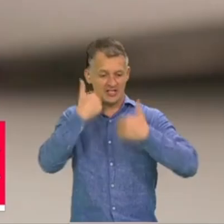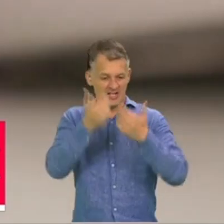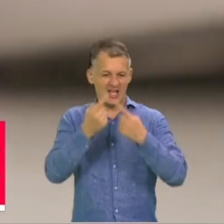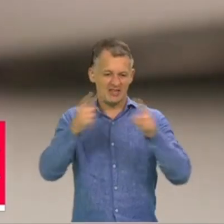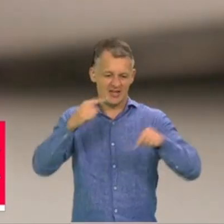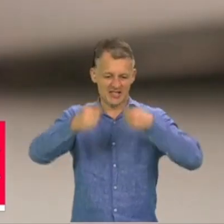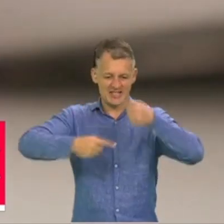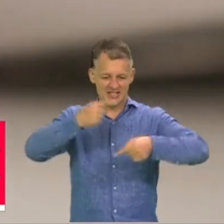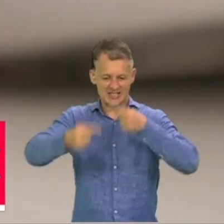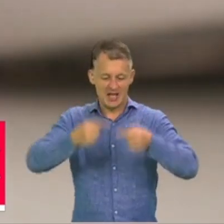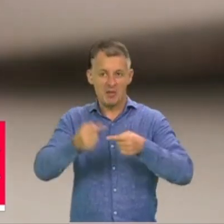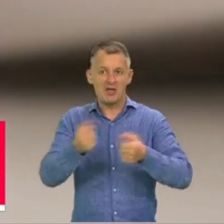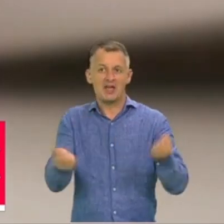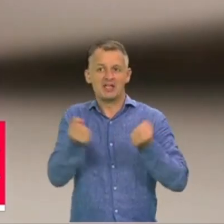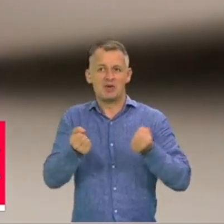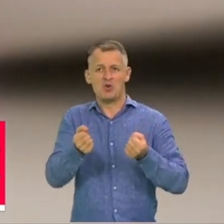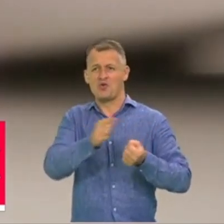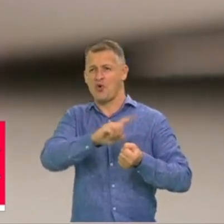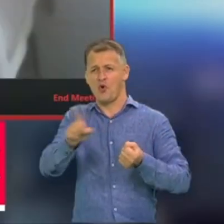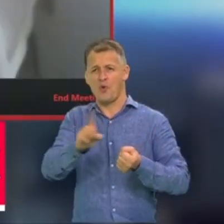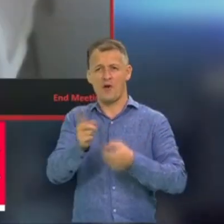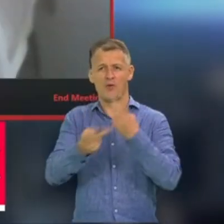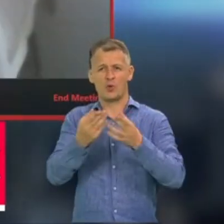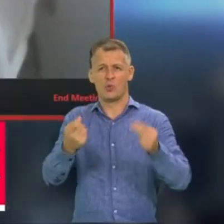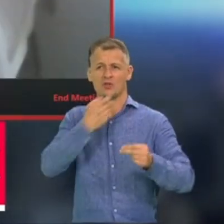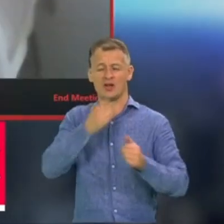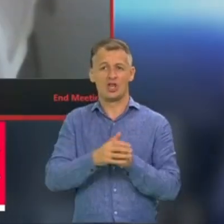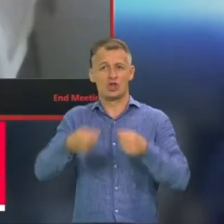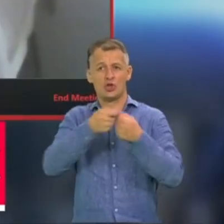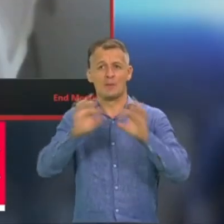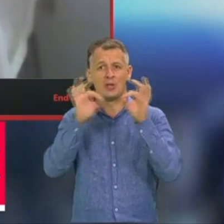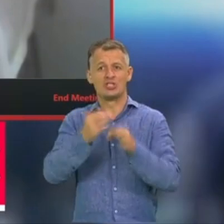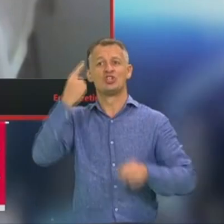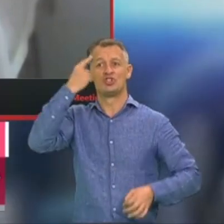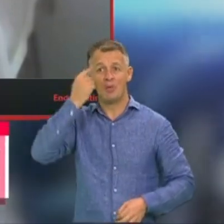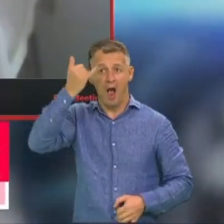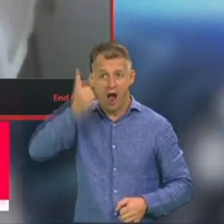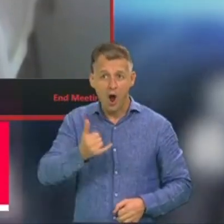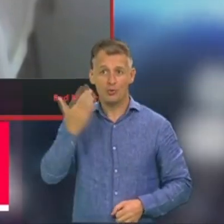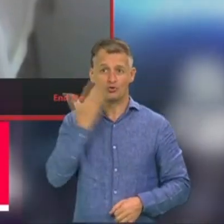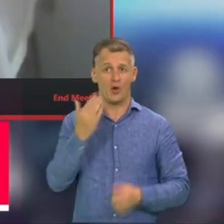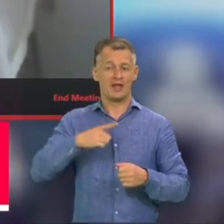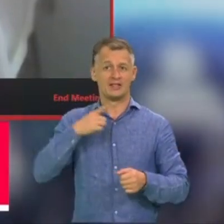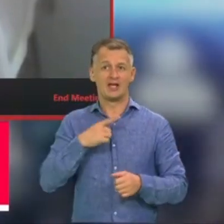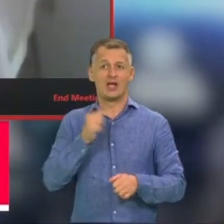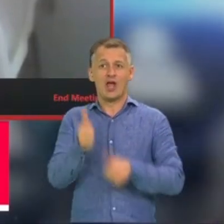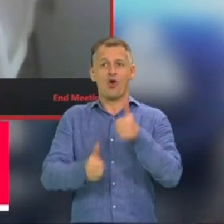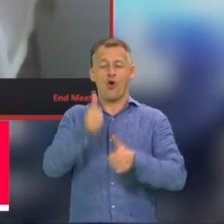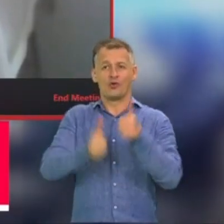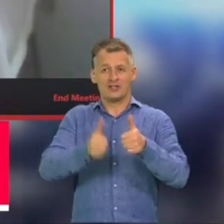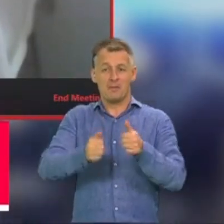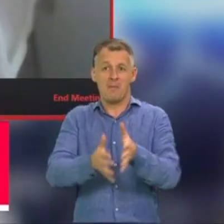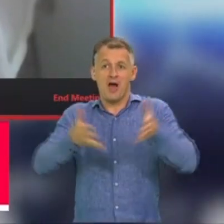sisteme de operare care nu se mai folosesc de foarte mulți ani. Toți părinții știm că acum școala se află într-o competiție